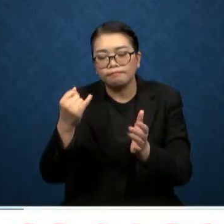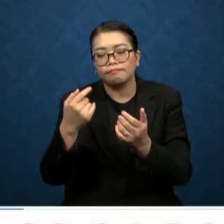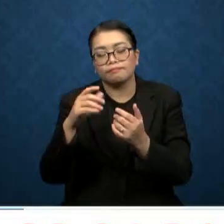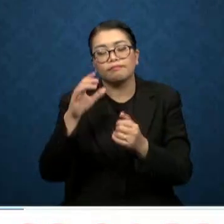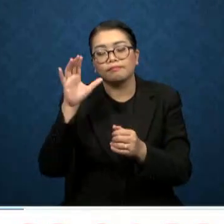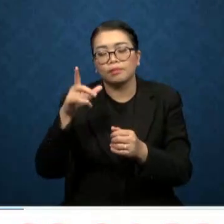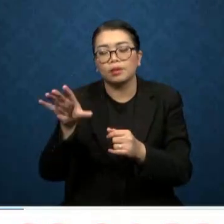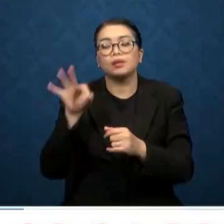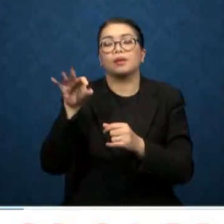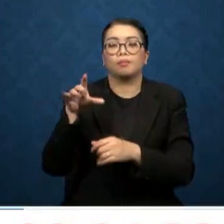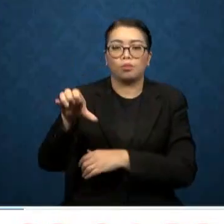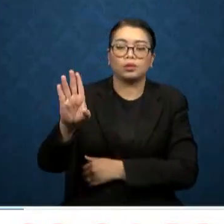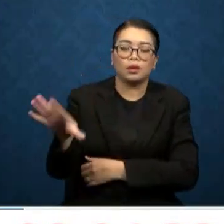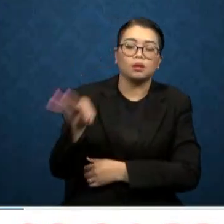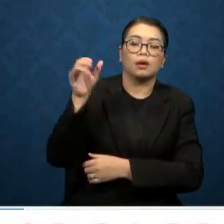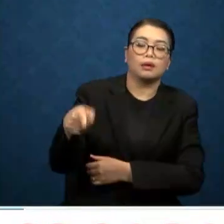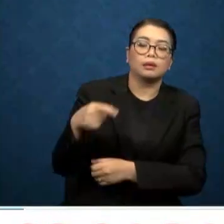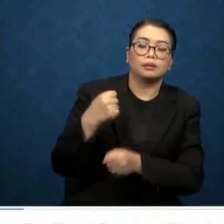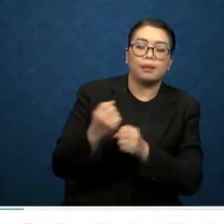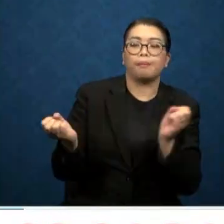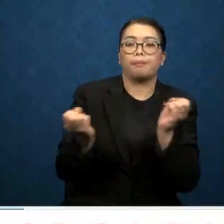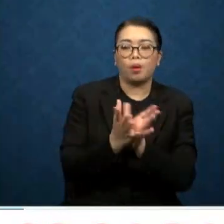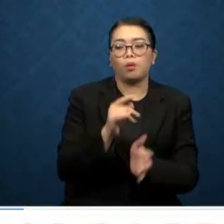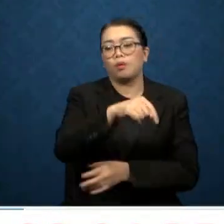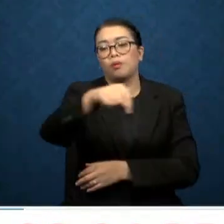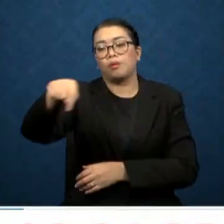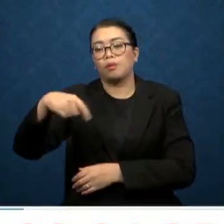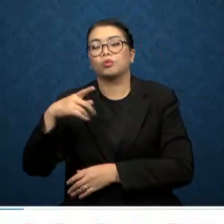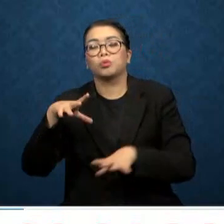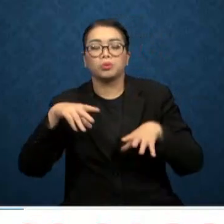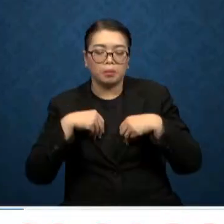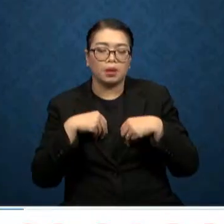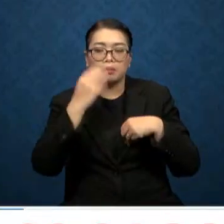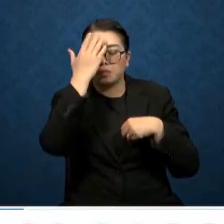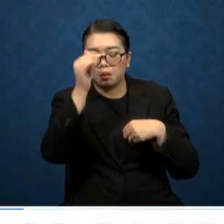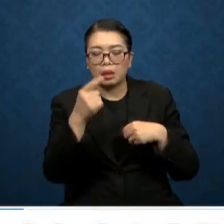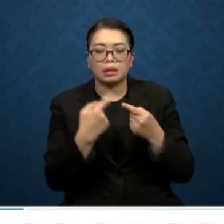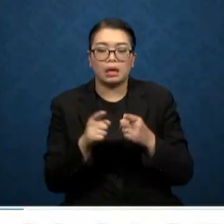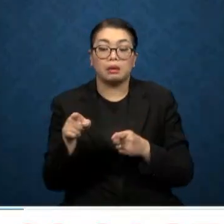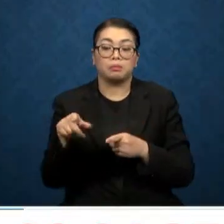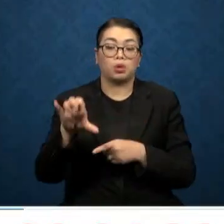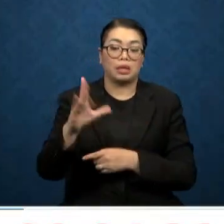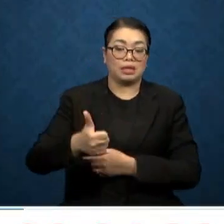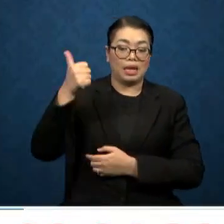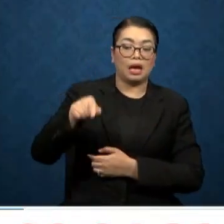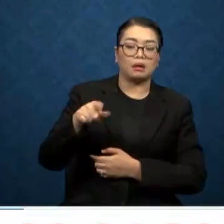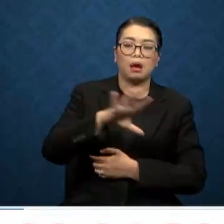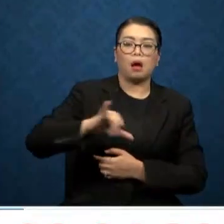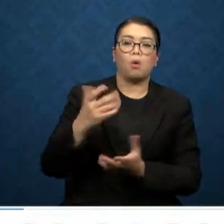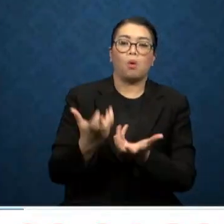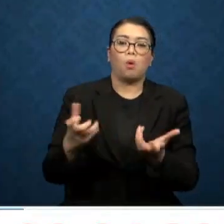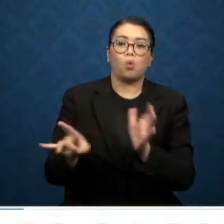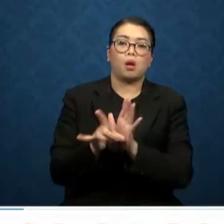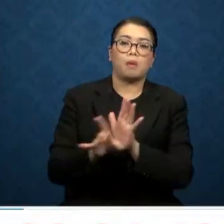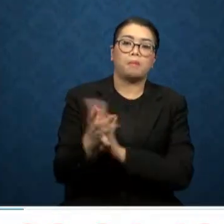สร้างและนำมาสู่ความเสียหายจำนวนมากคณะกรรมาธิการจึงได้ศึกษาข้อมูล